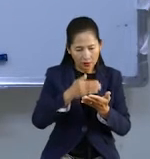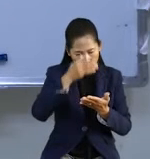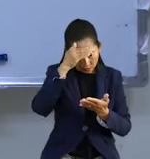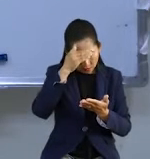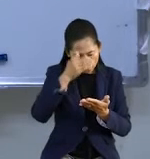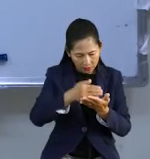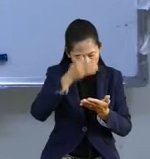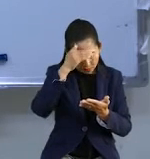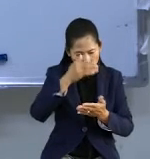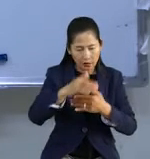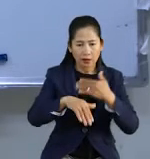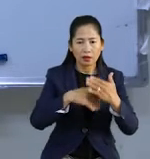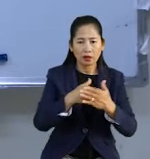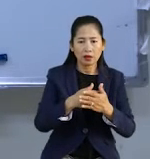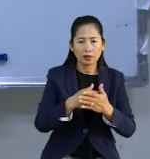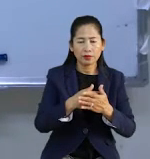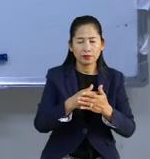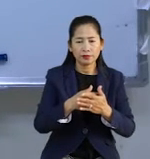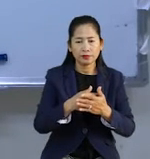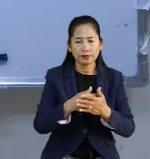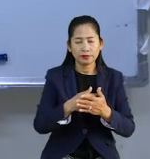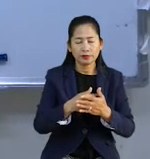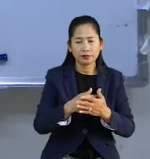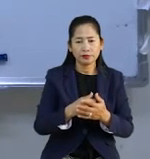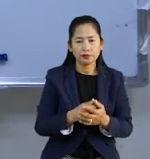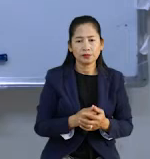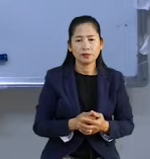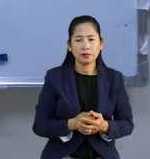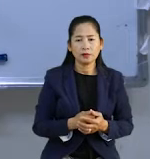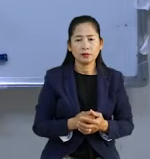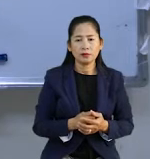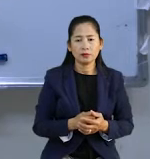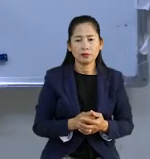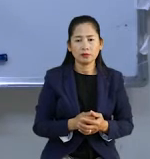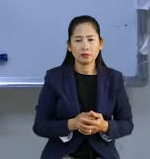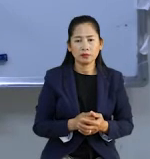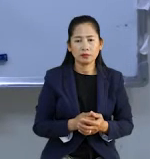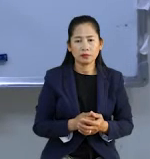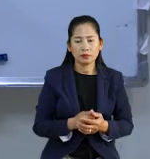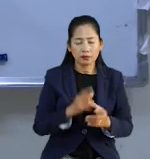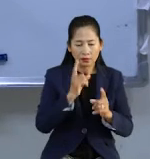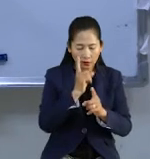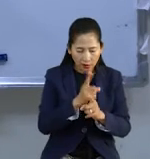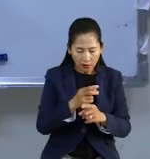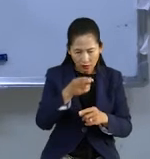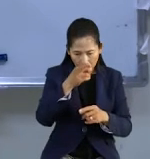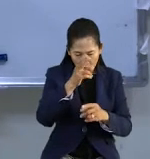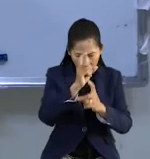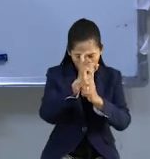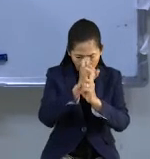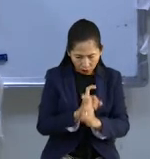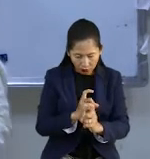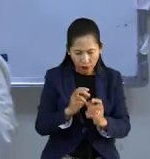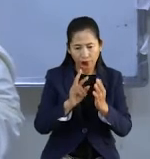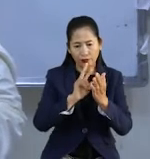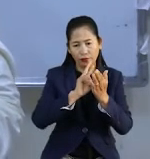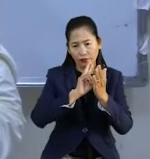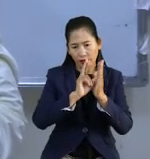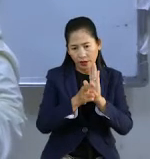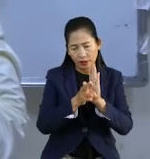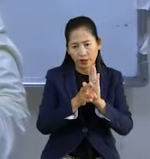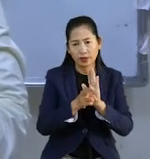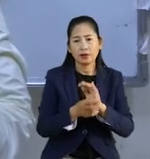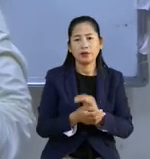សានុសិស្សបាទសិស្សានុសិស្សត្រូវគោរពវិន័យណា